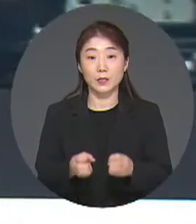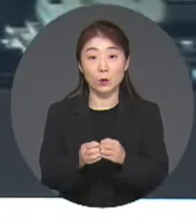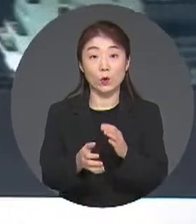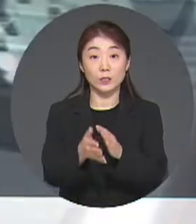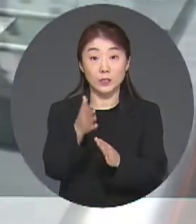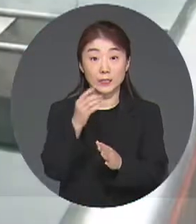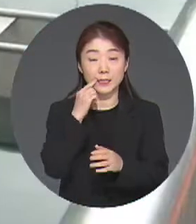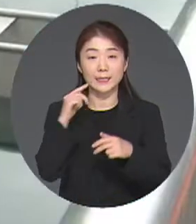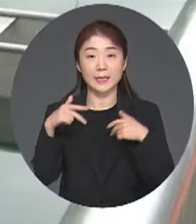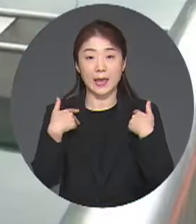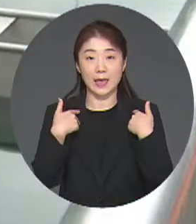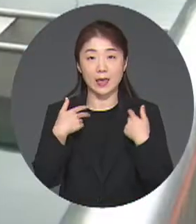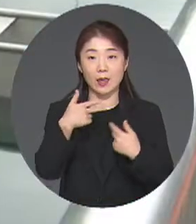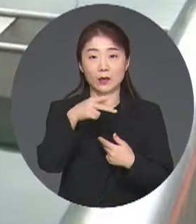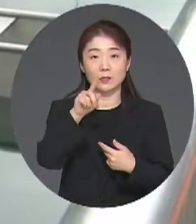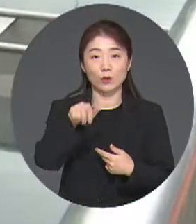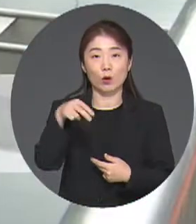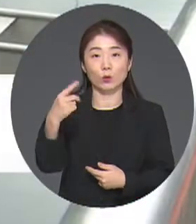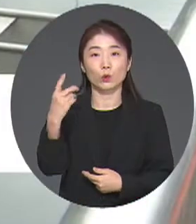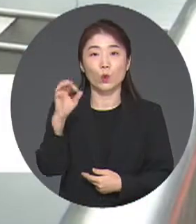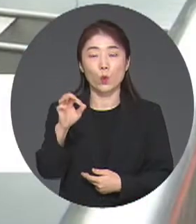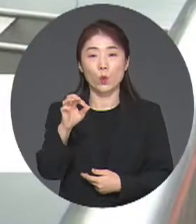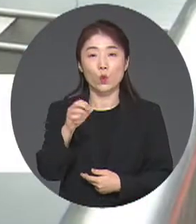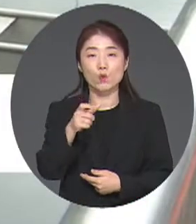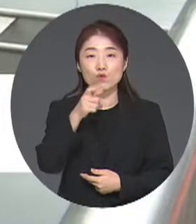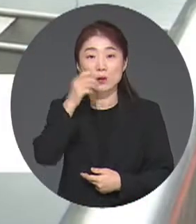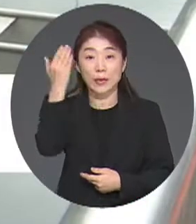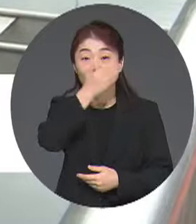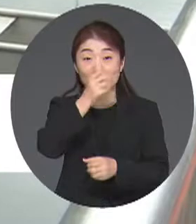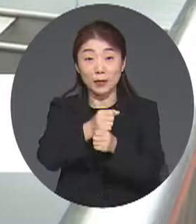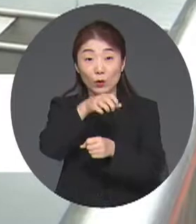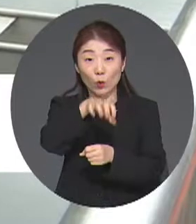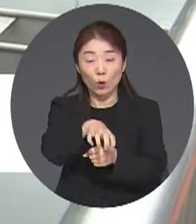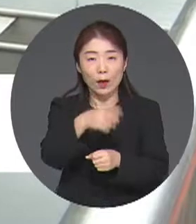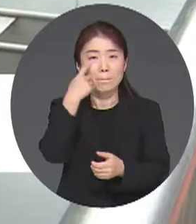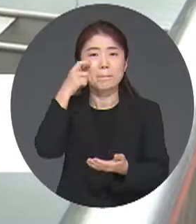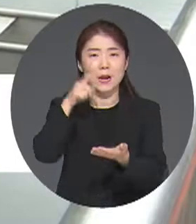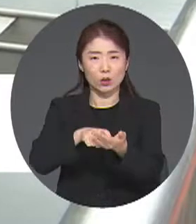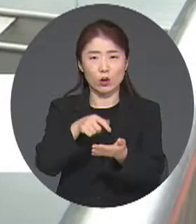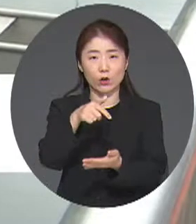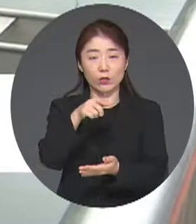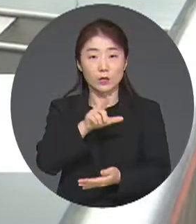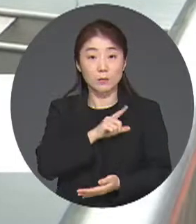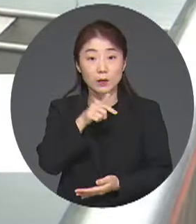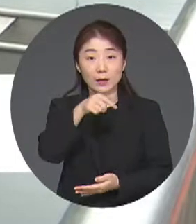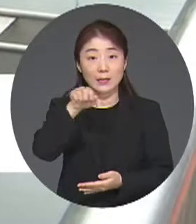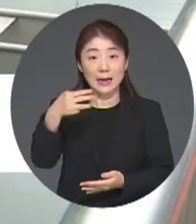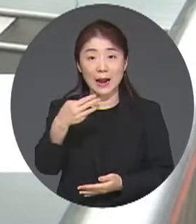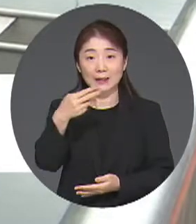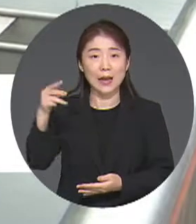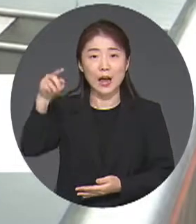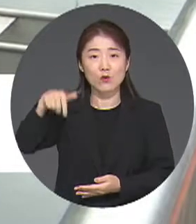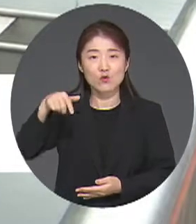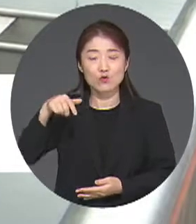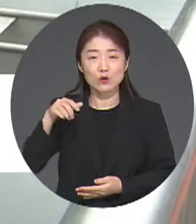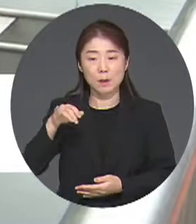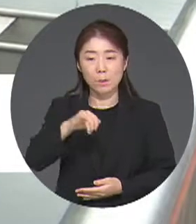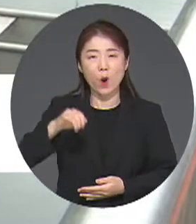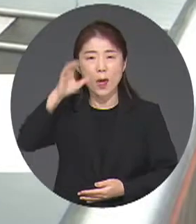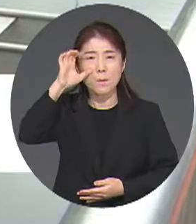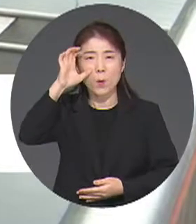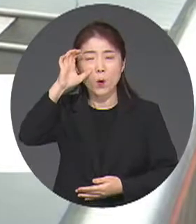창원시 진해구 석동 정수장에서 발견된 깔따구 유충이 진해 일대에서만 어제 하루 50마리가